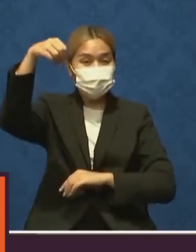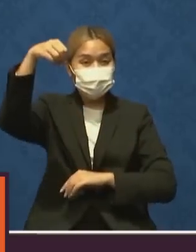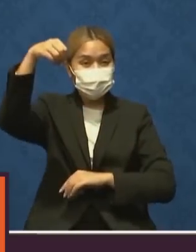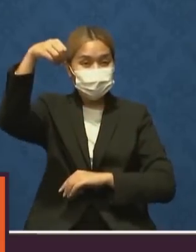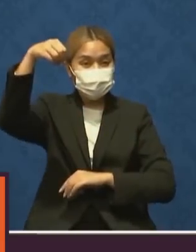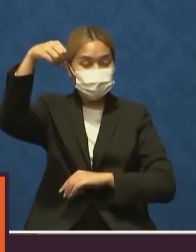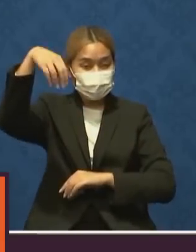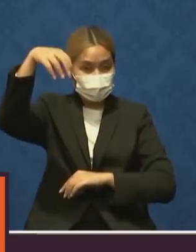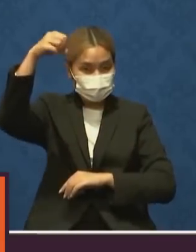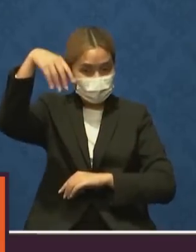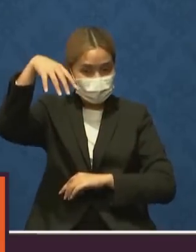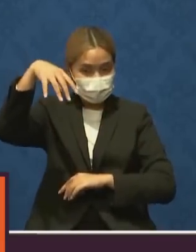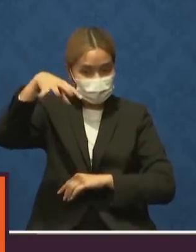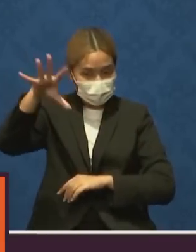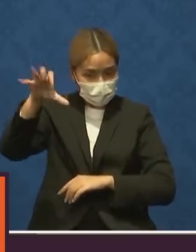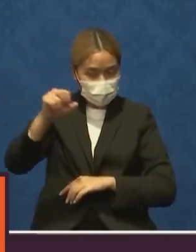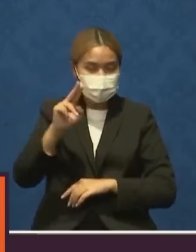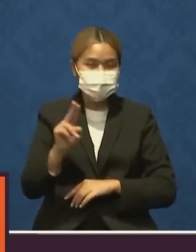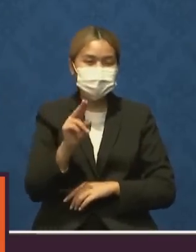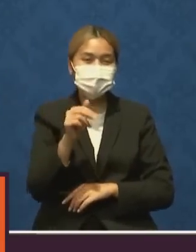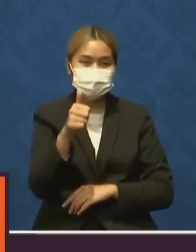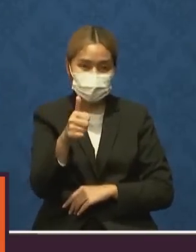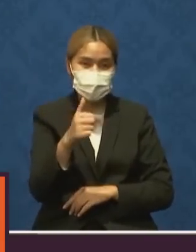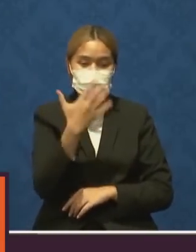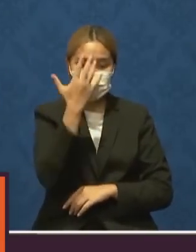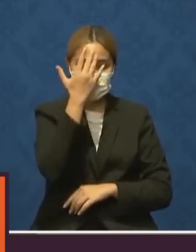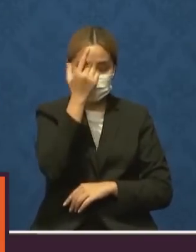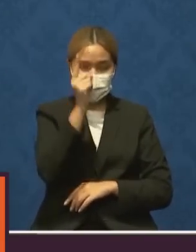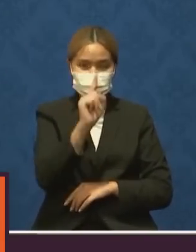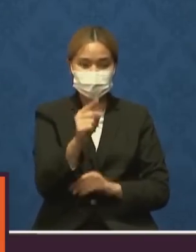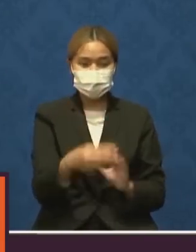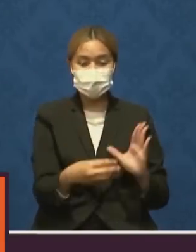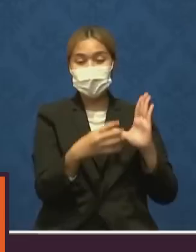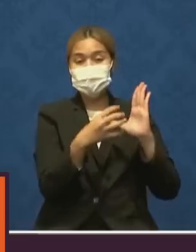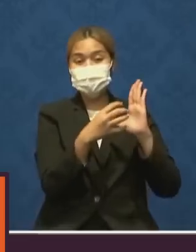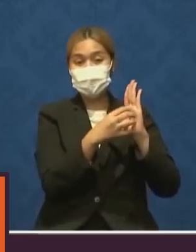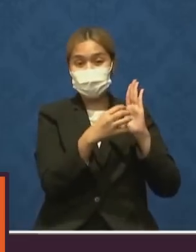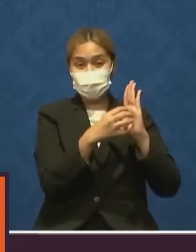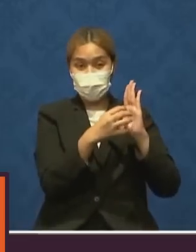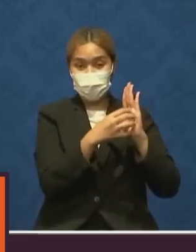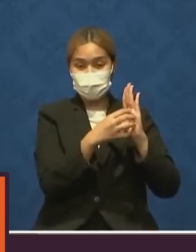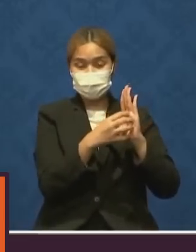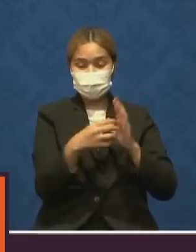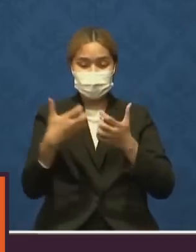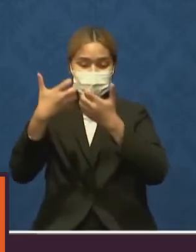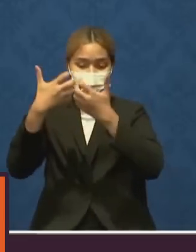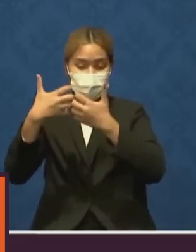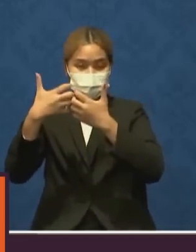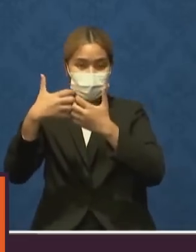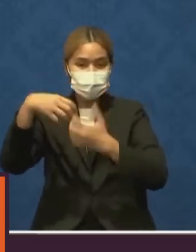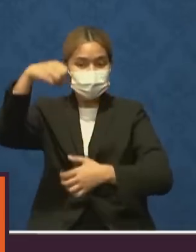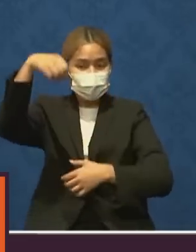หอภาácตวออกที่มีโรไฟาเกินเยอะอยู่แล้วไม่ต่างอะไรจากการนำเข้าจาก sharp air solห